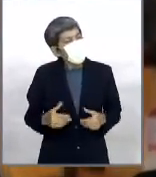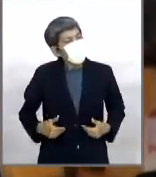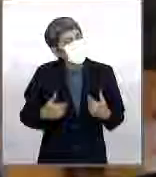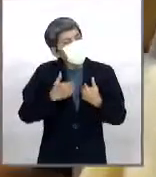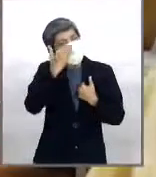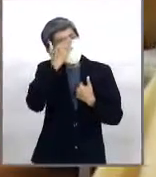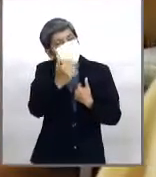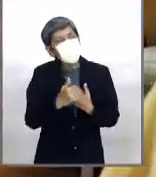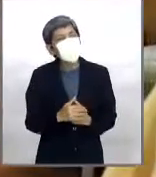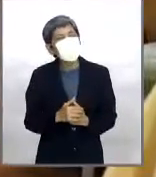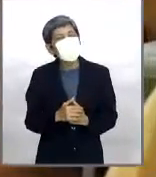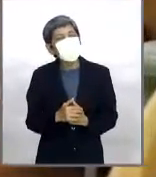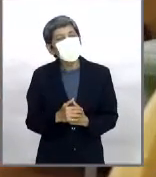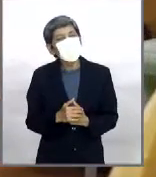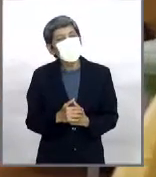ไร